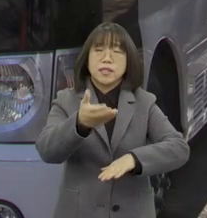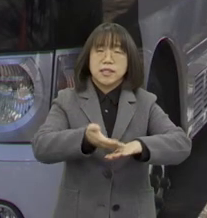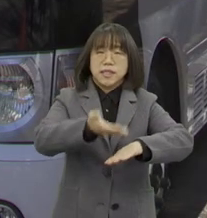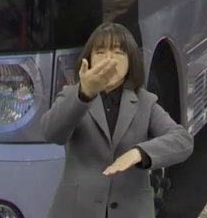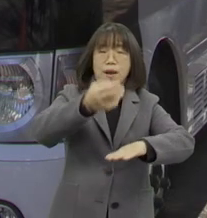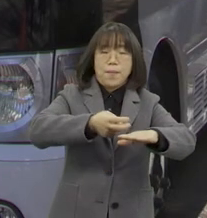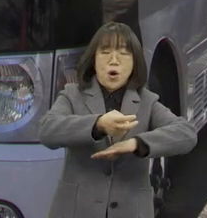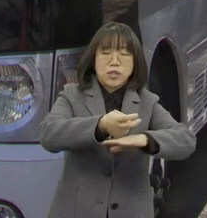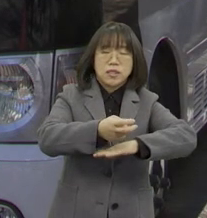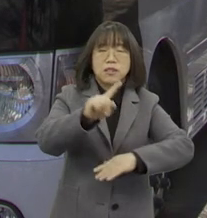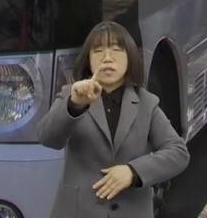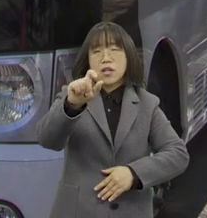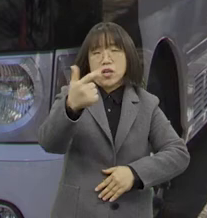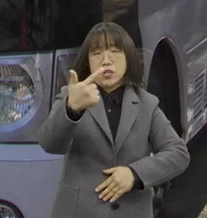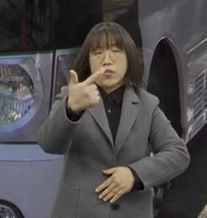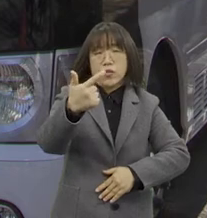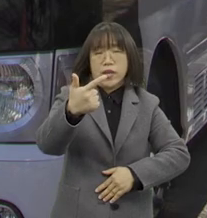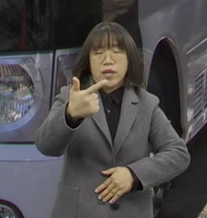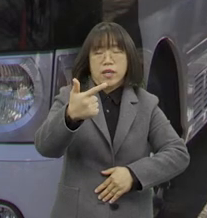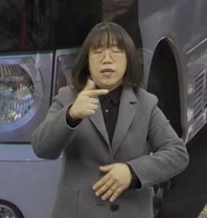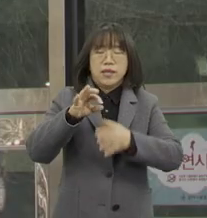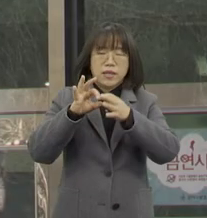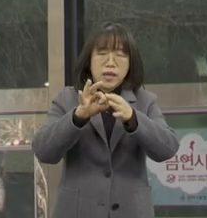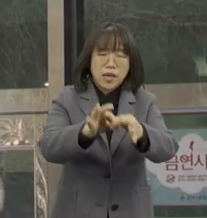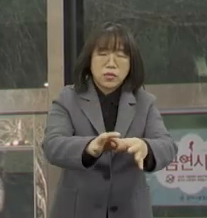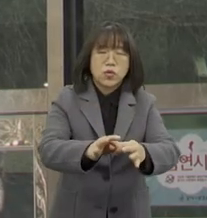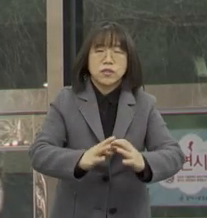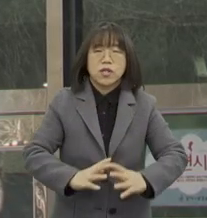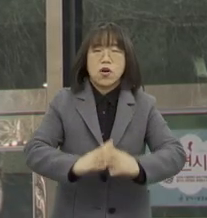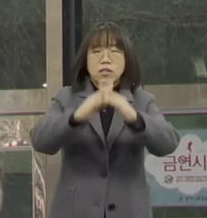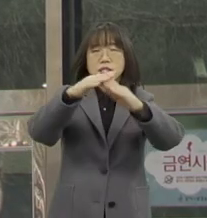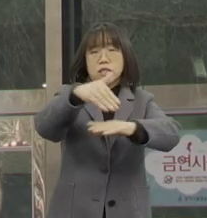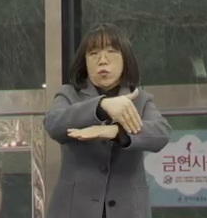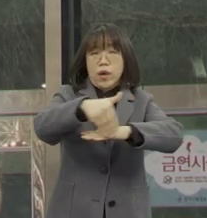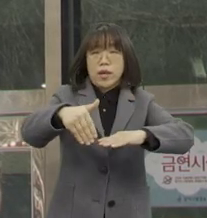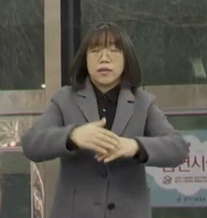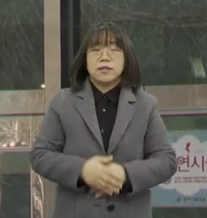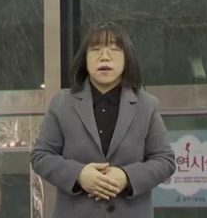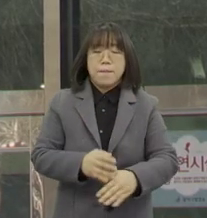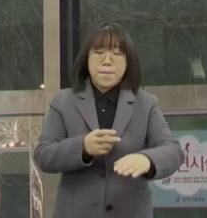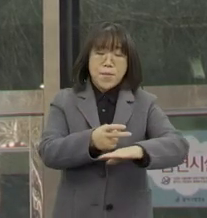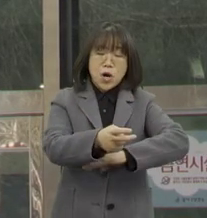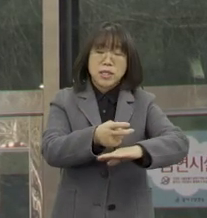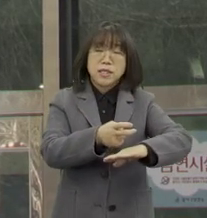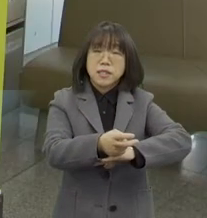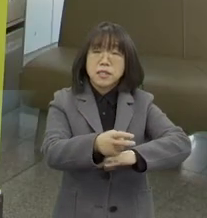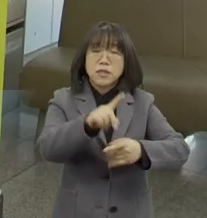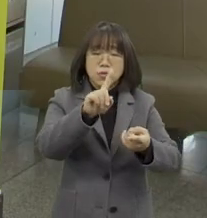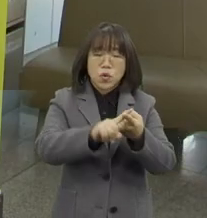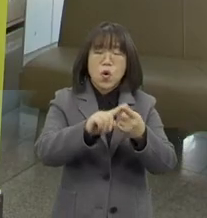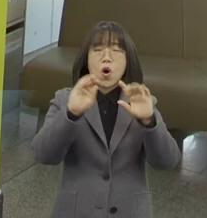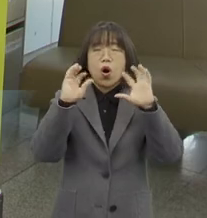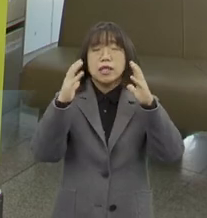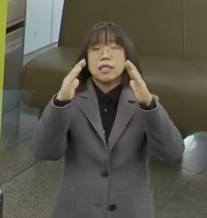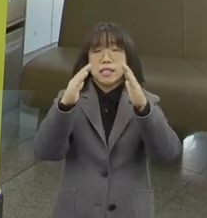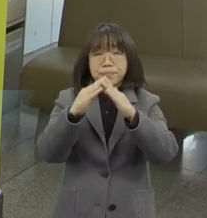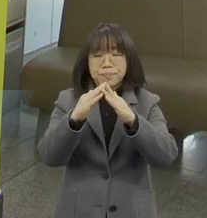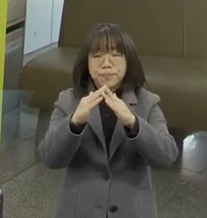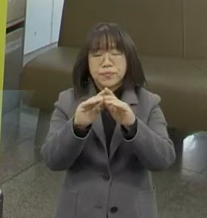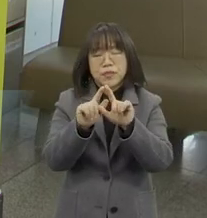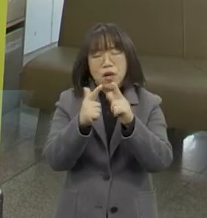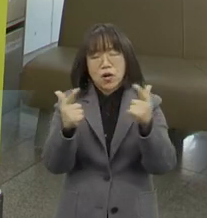버스 16대에 순차적으로 설치 운영할 계획입니다. 특히 구는 버스뿐 아니라